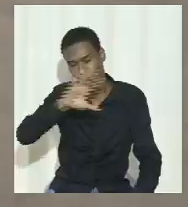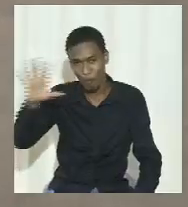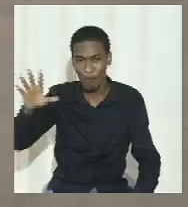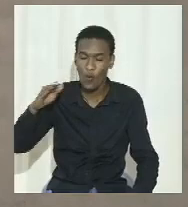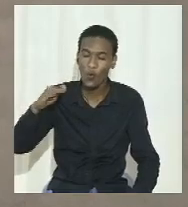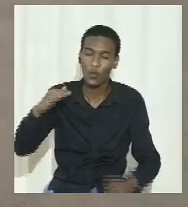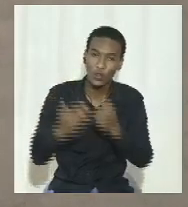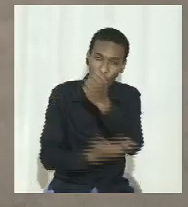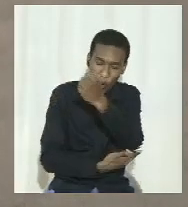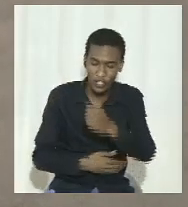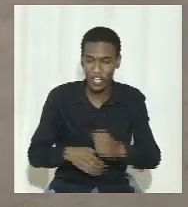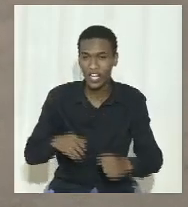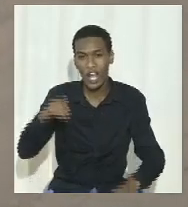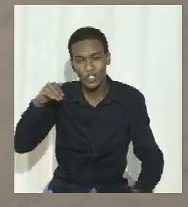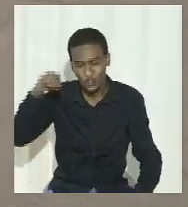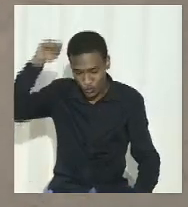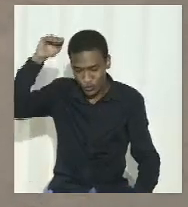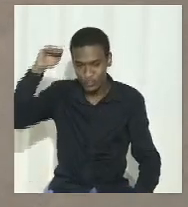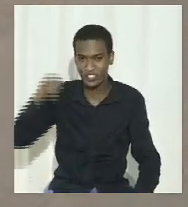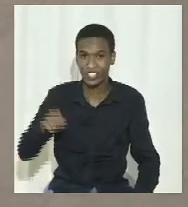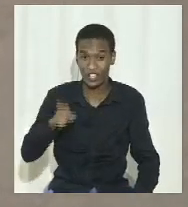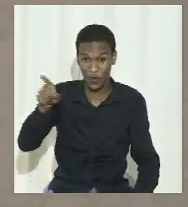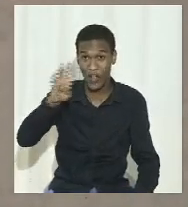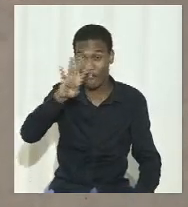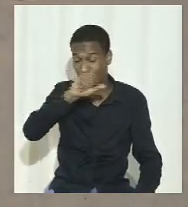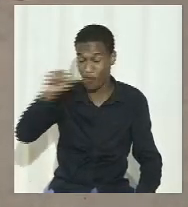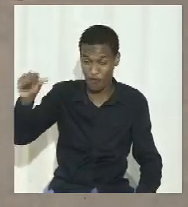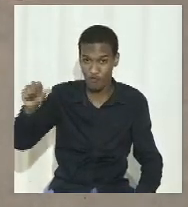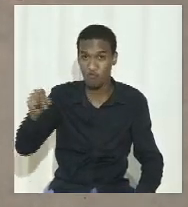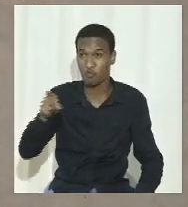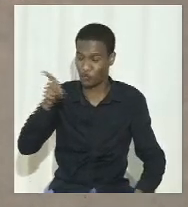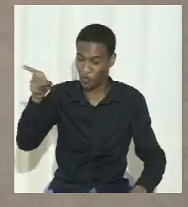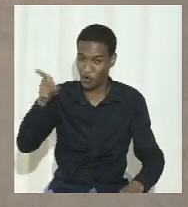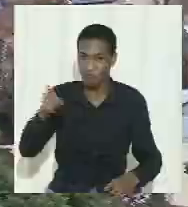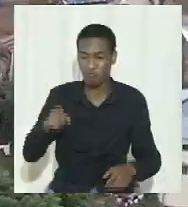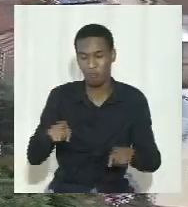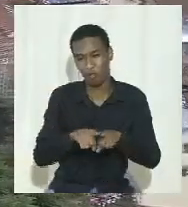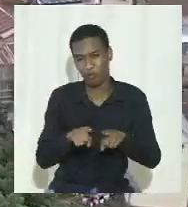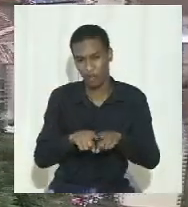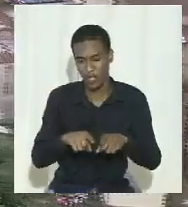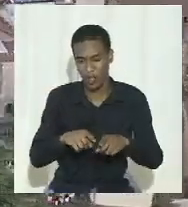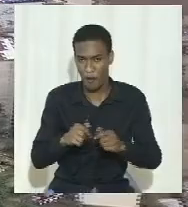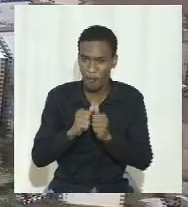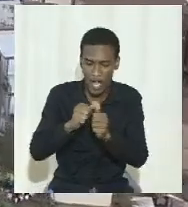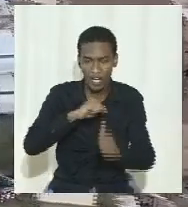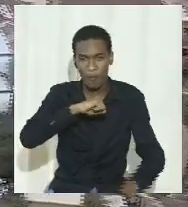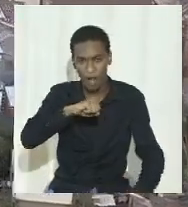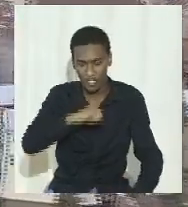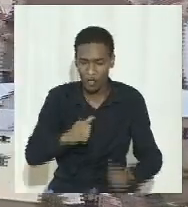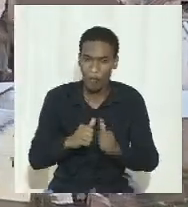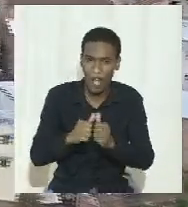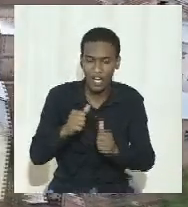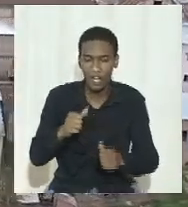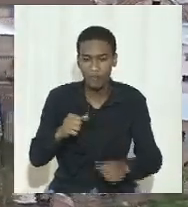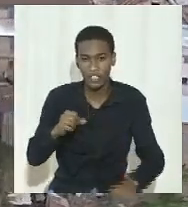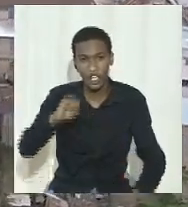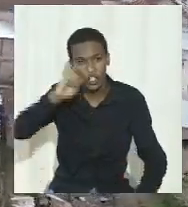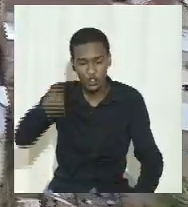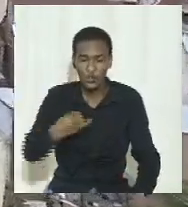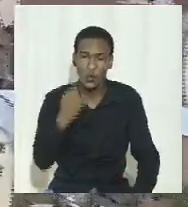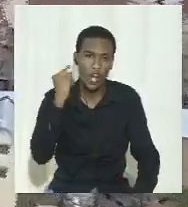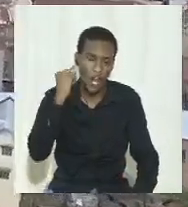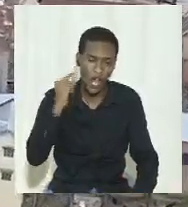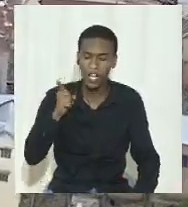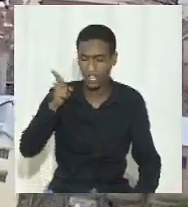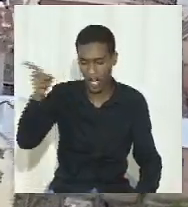ambin'ny folo mianadahy ireto izay ahina ho raitsikombakomba amin'ireo jiolahy nakankeriny ireo olona misa dimy tao amin'ny distrika